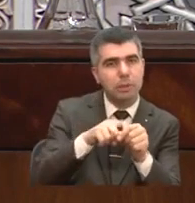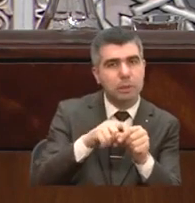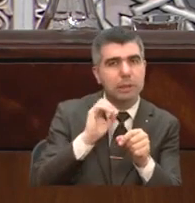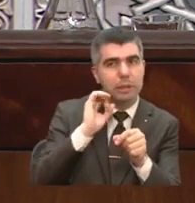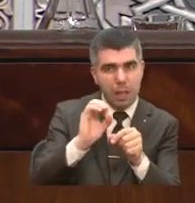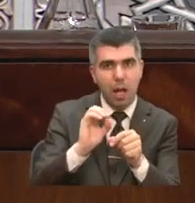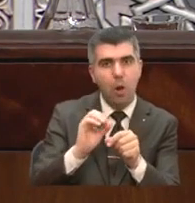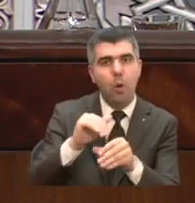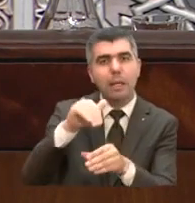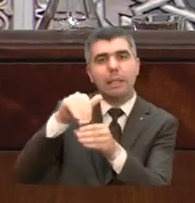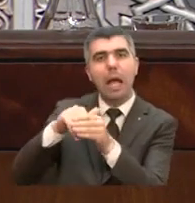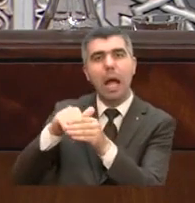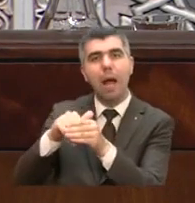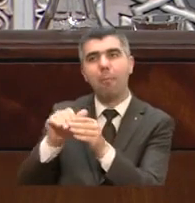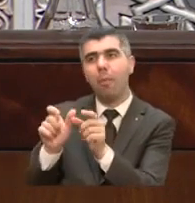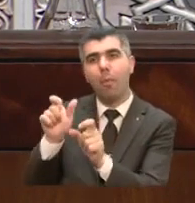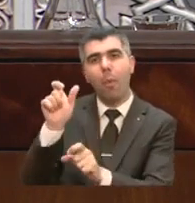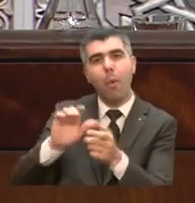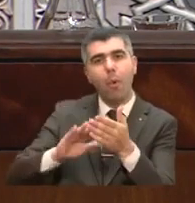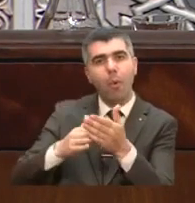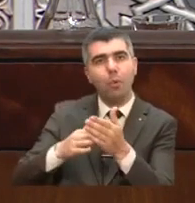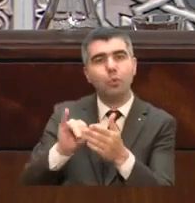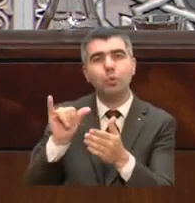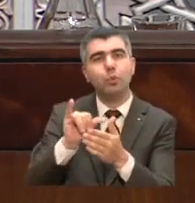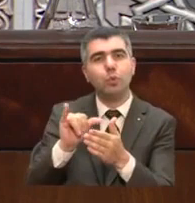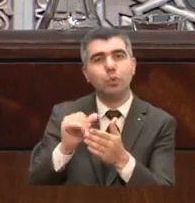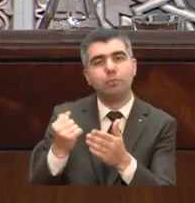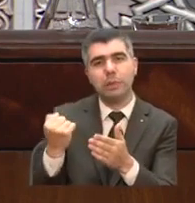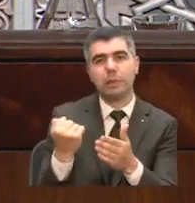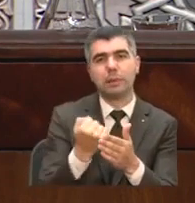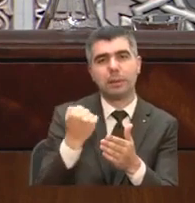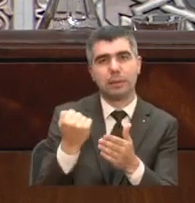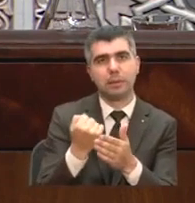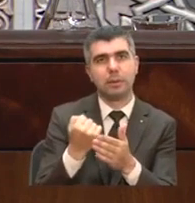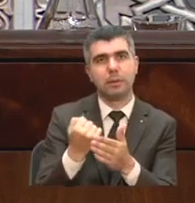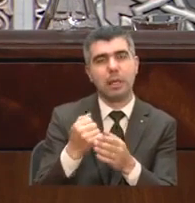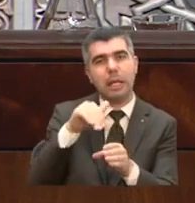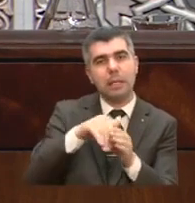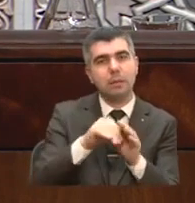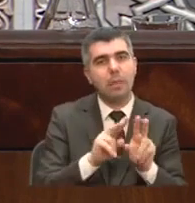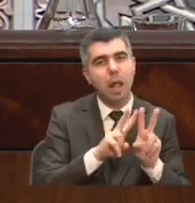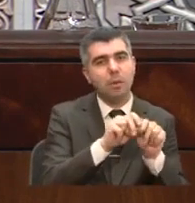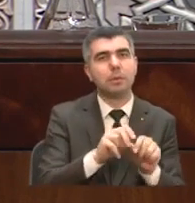النواب المحترمين من فريق التجمع الدستوري. تفضل السيد النائب.